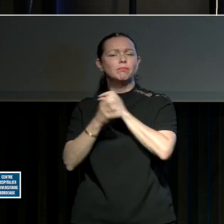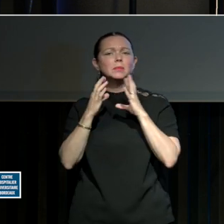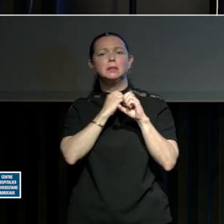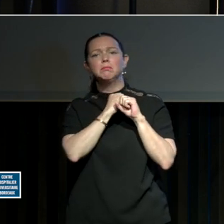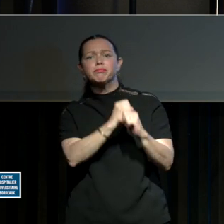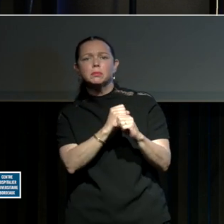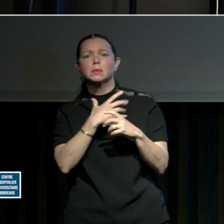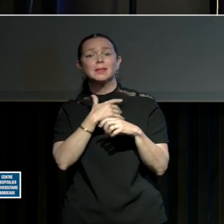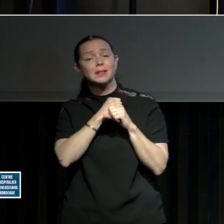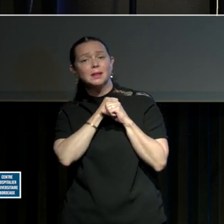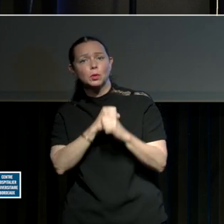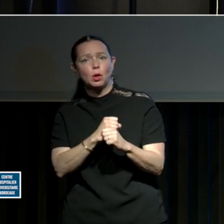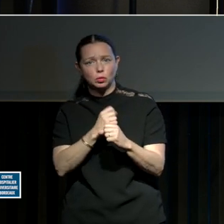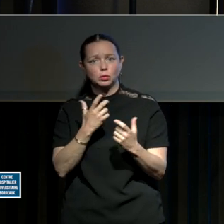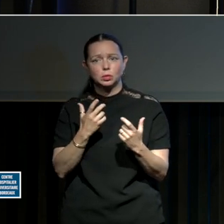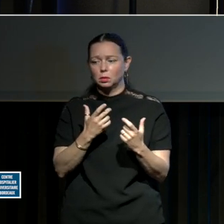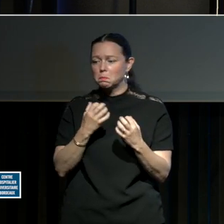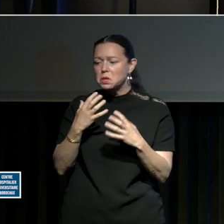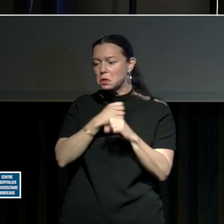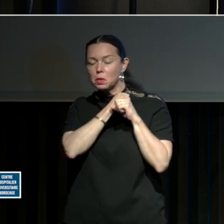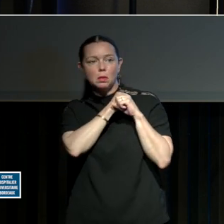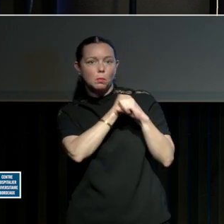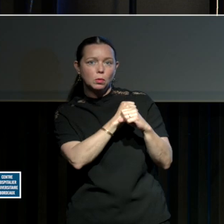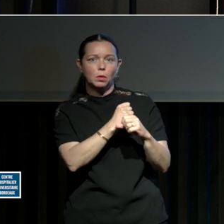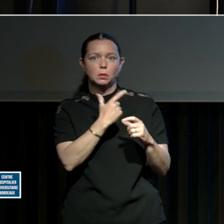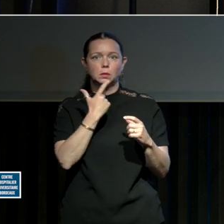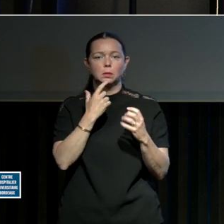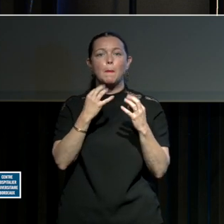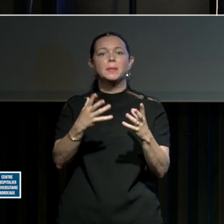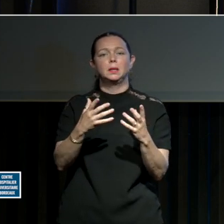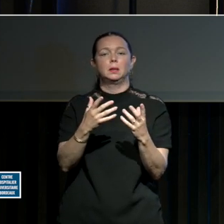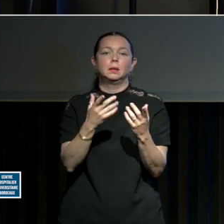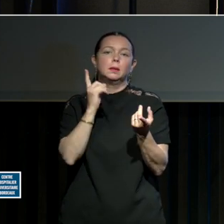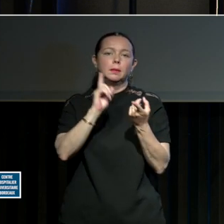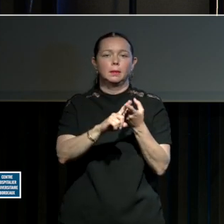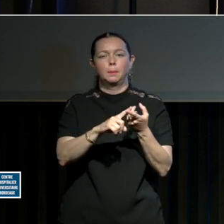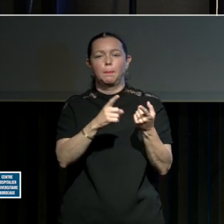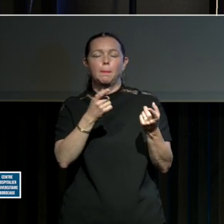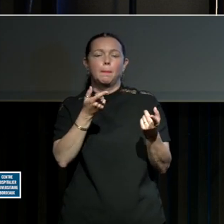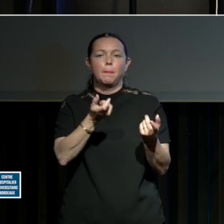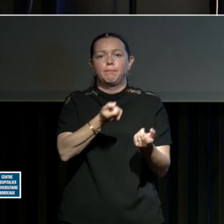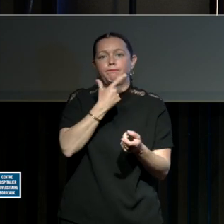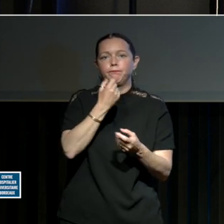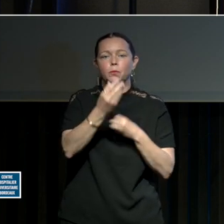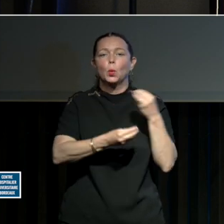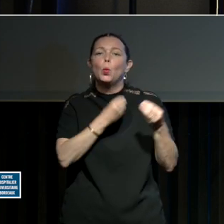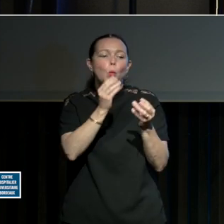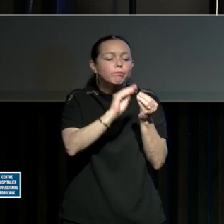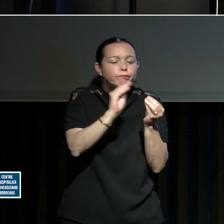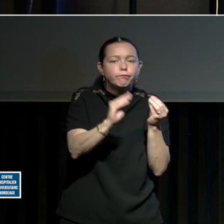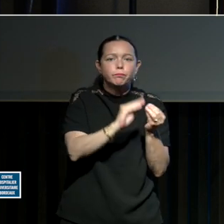lien direct avec les caractéristiques pharmacologiques et toxiques des différentes